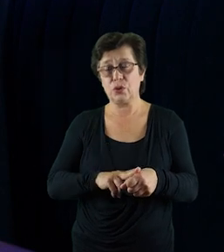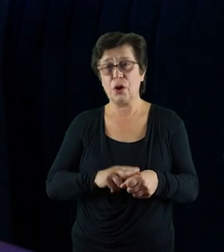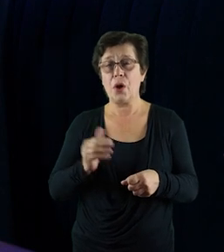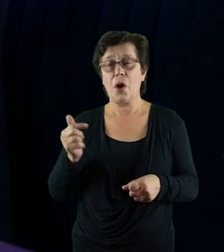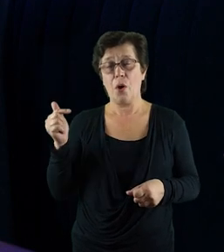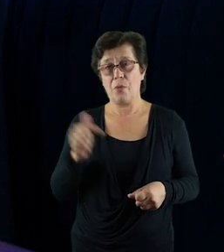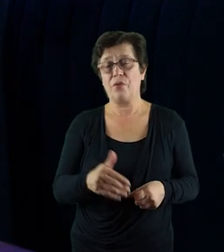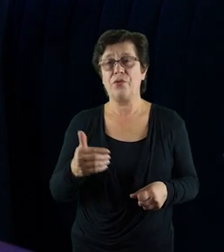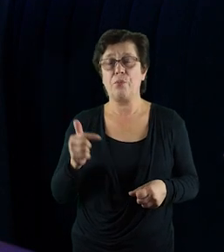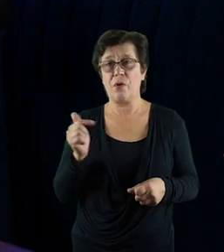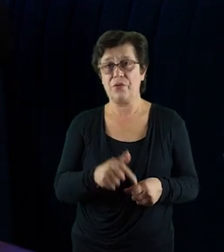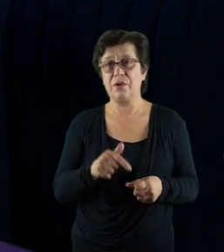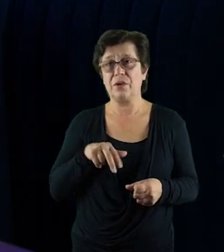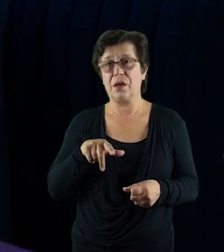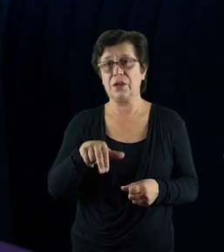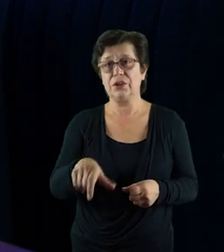Do Tadeusza Różewicza pisze: